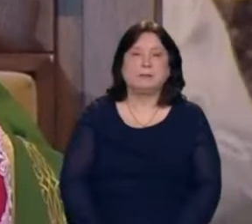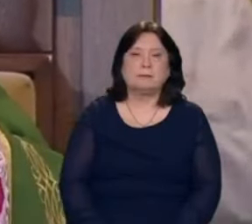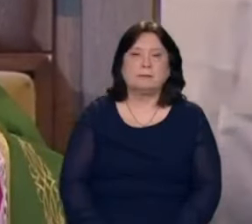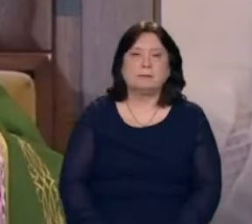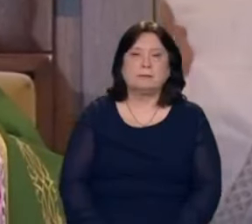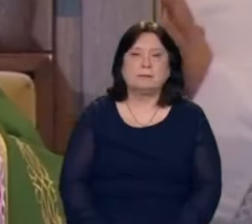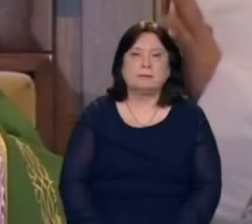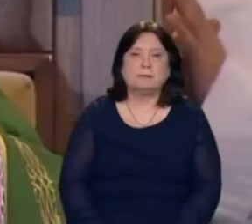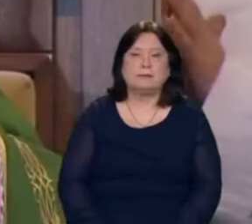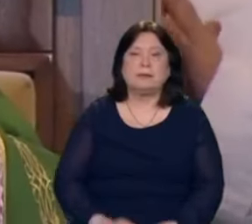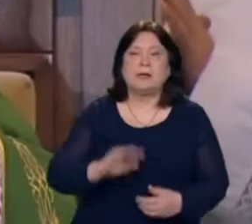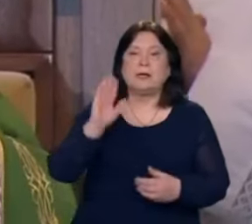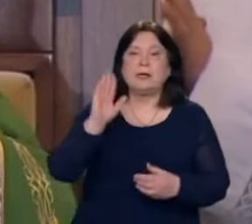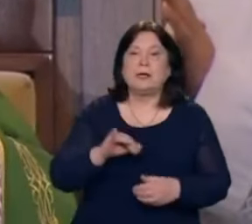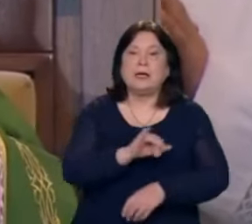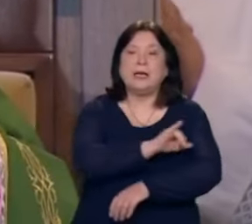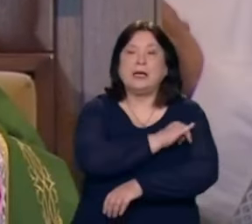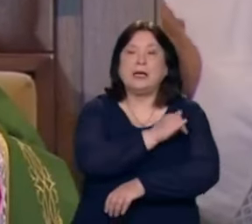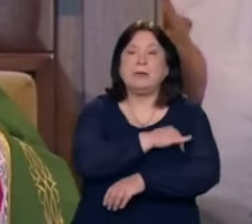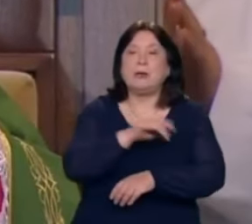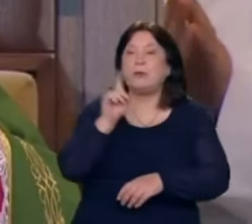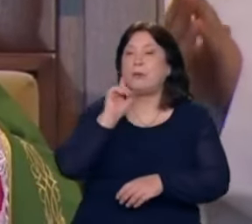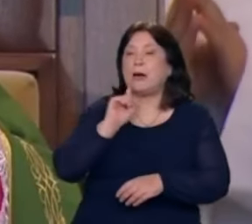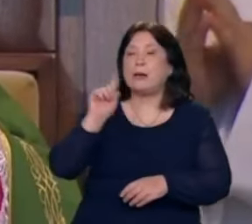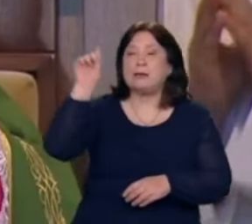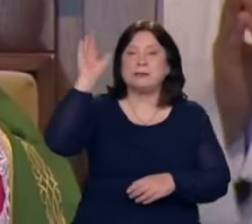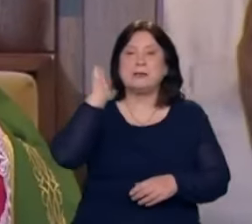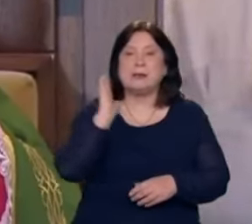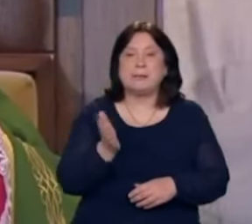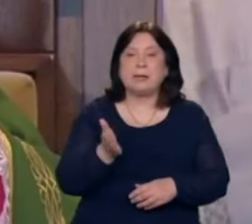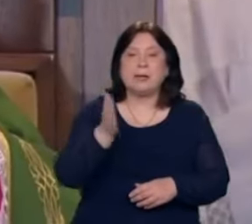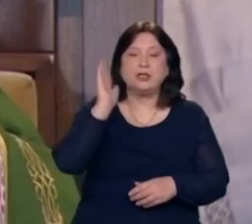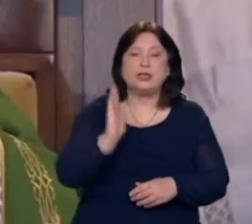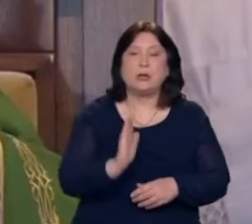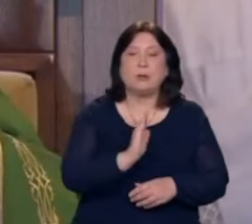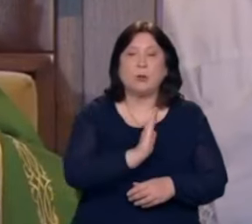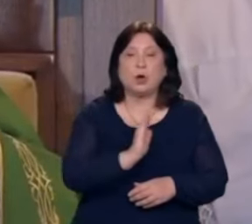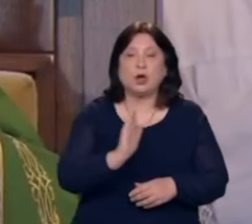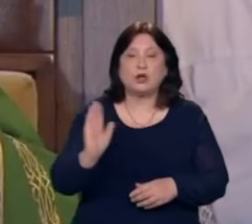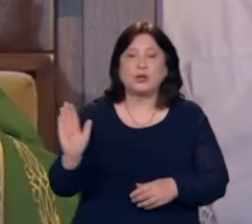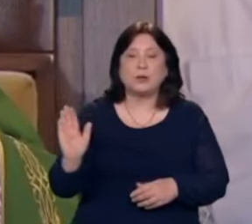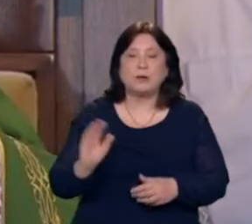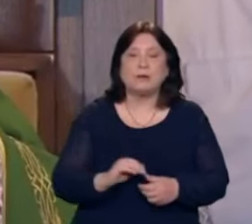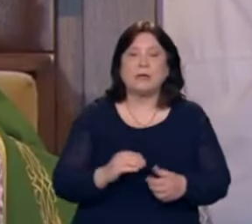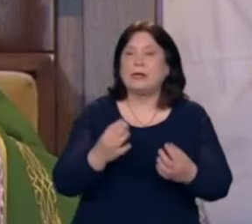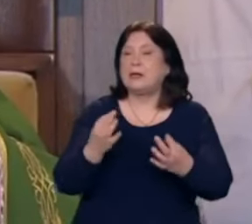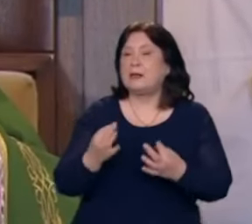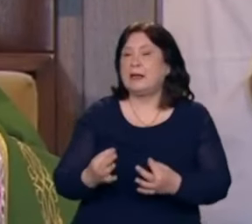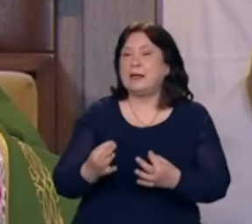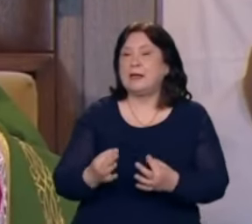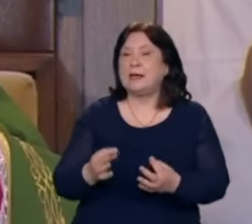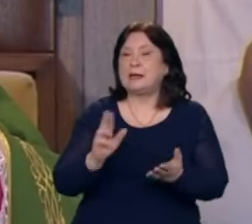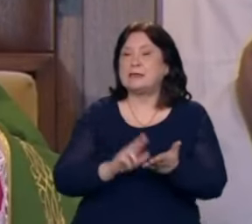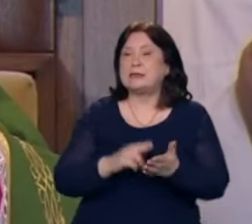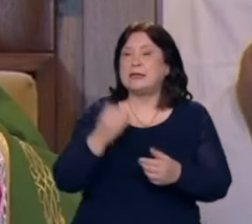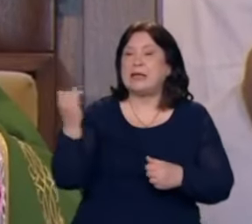IEM niech imię pańskie będzie błogosławion teraz